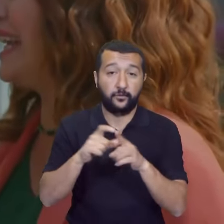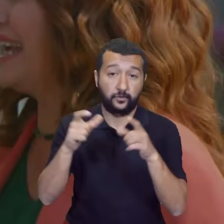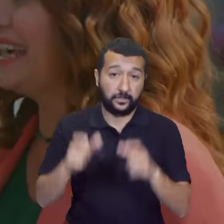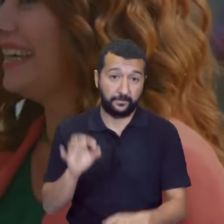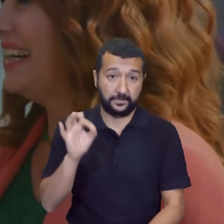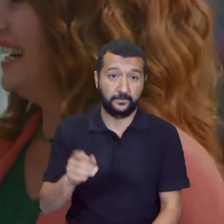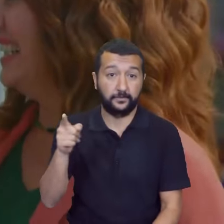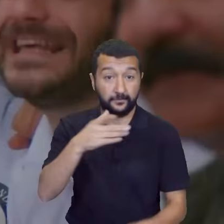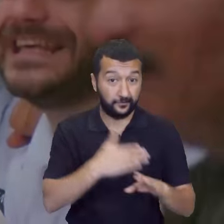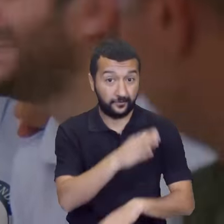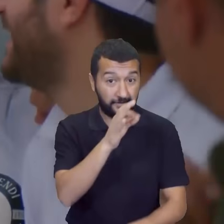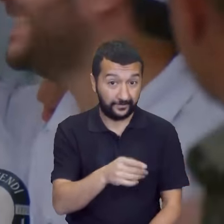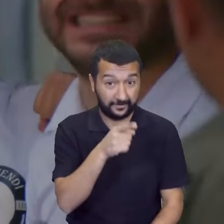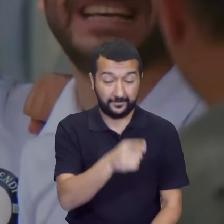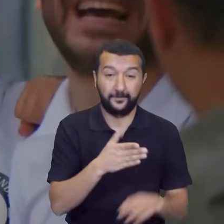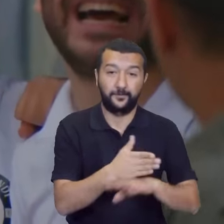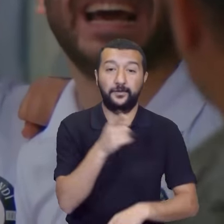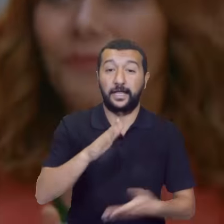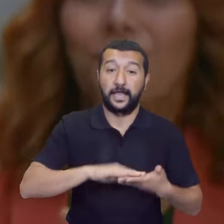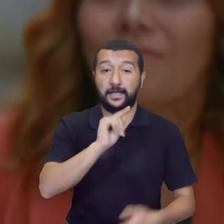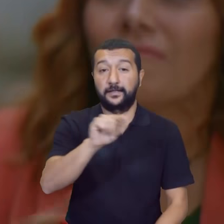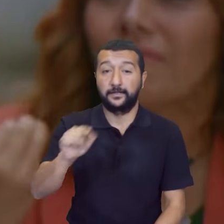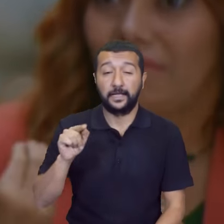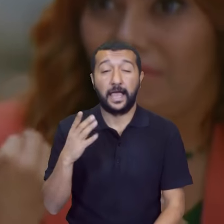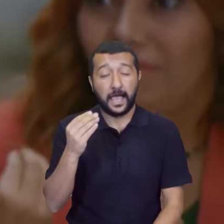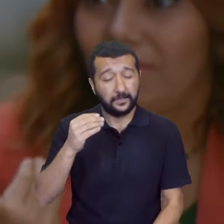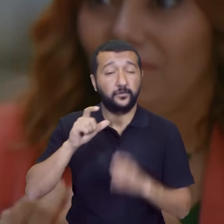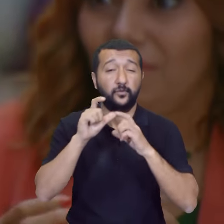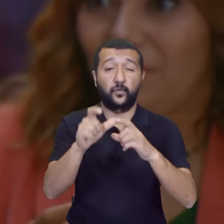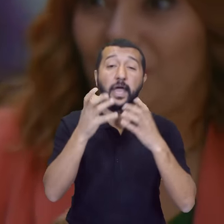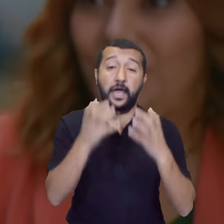tabii ki. O da doğru, o da doğru. Arkadaşlar,